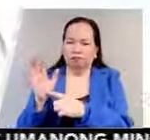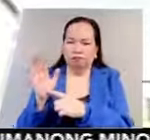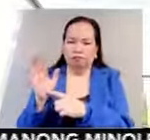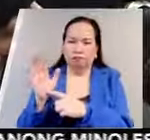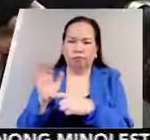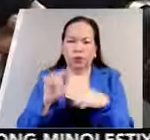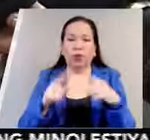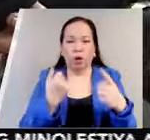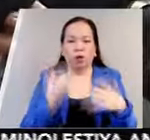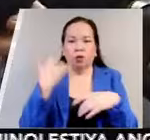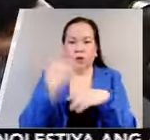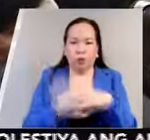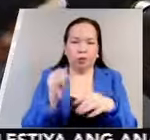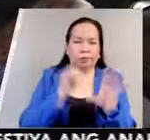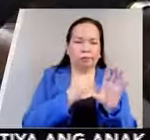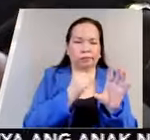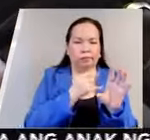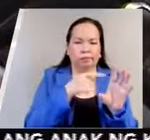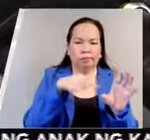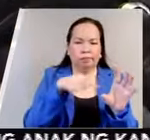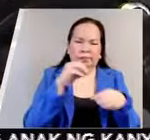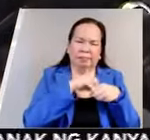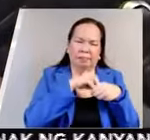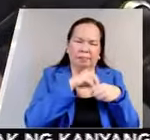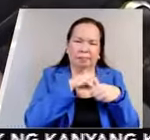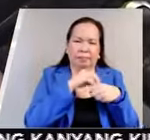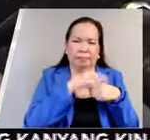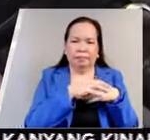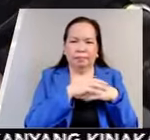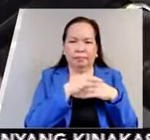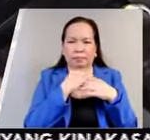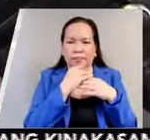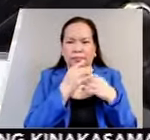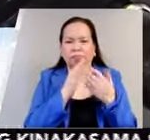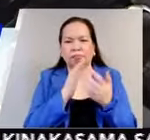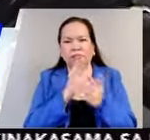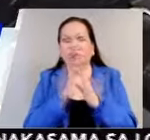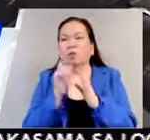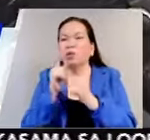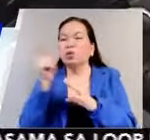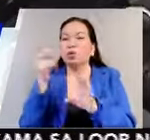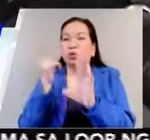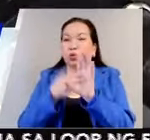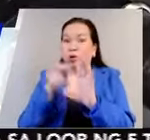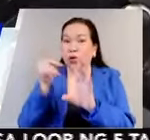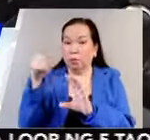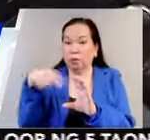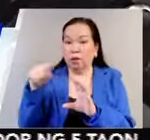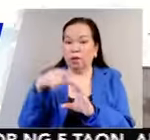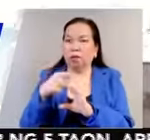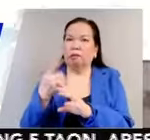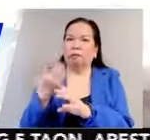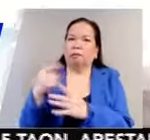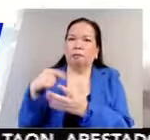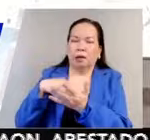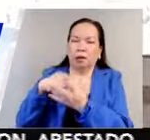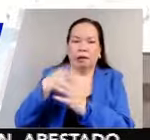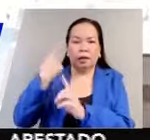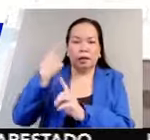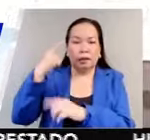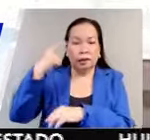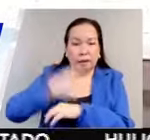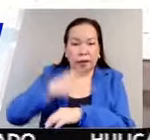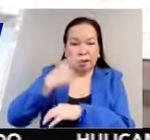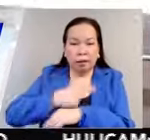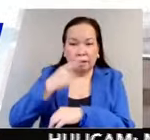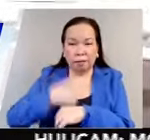makaipon. Magiging arawang ka na lang ron. Eto, sarili mong kayod to. Hindi katulad